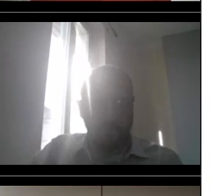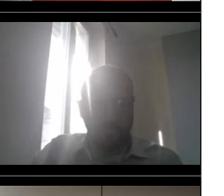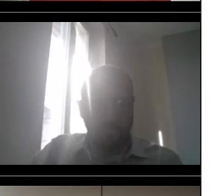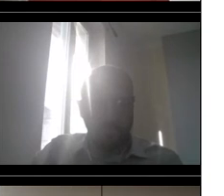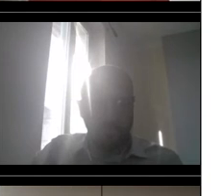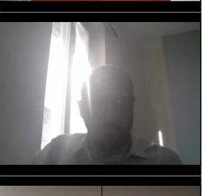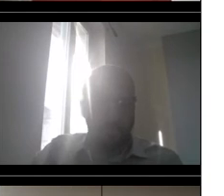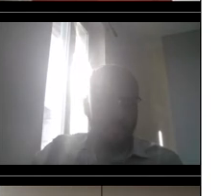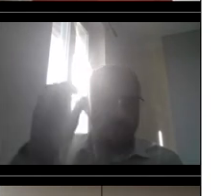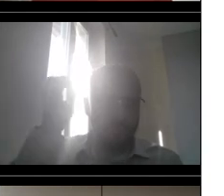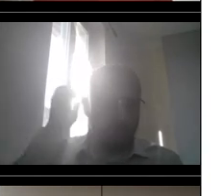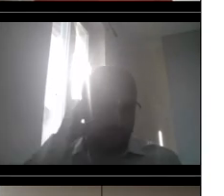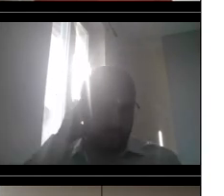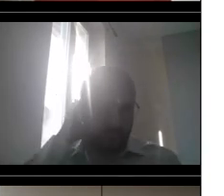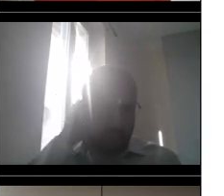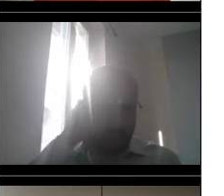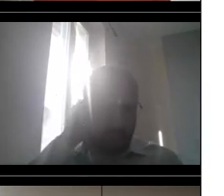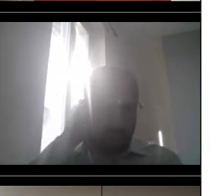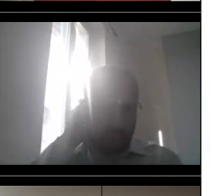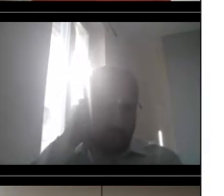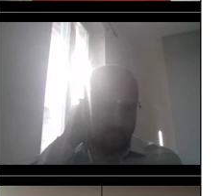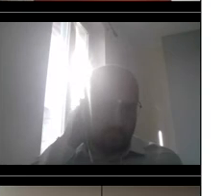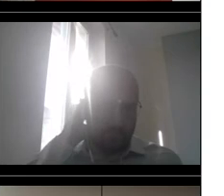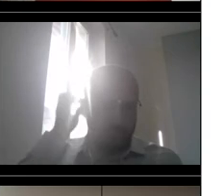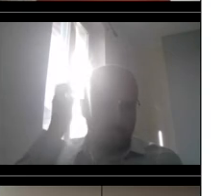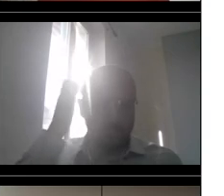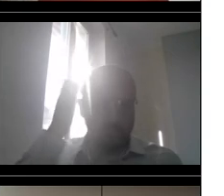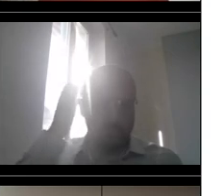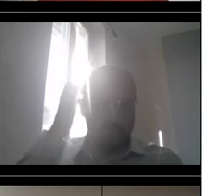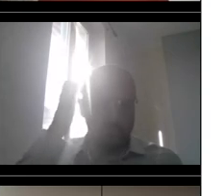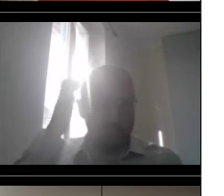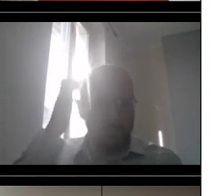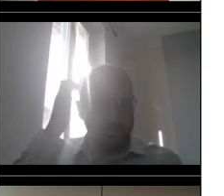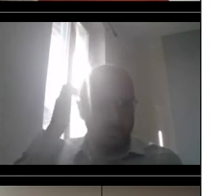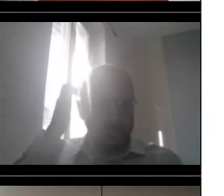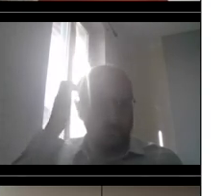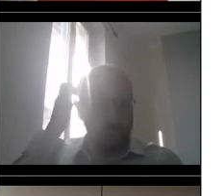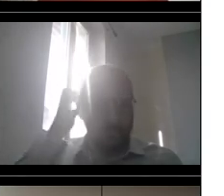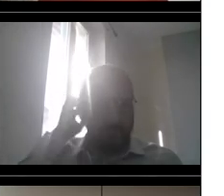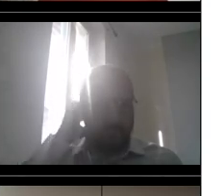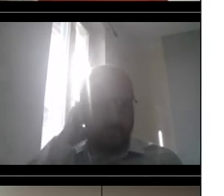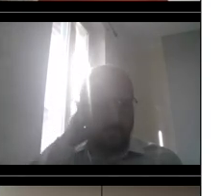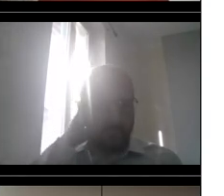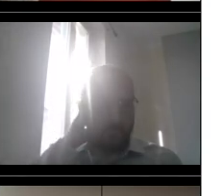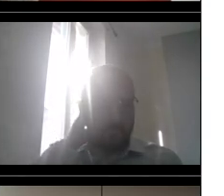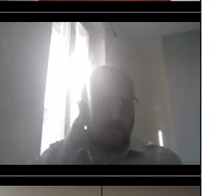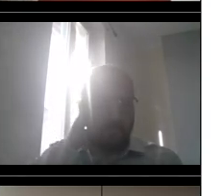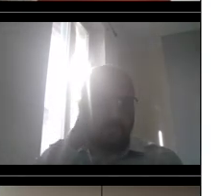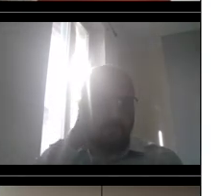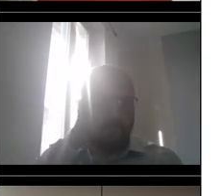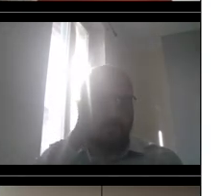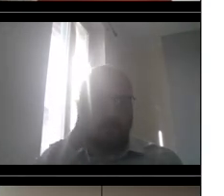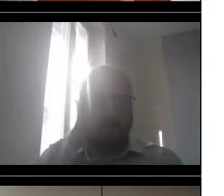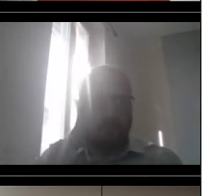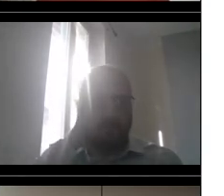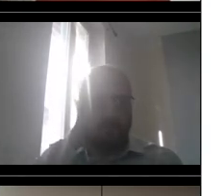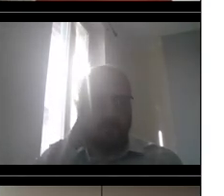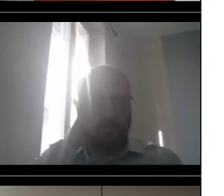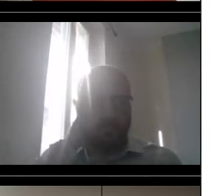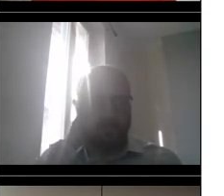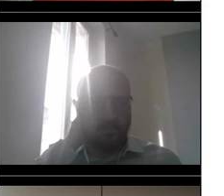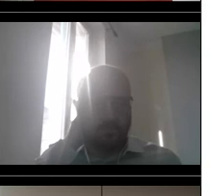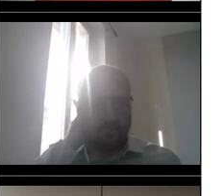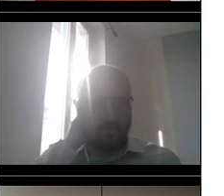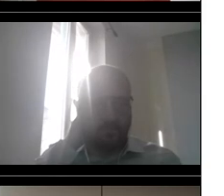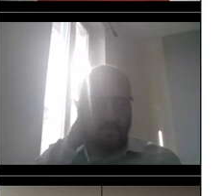les informations et les contextes des solutions, des systèmes industriels et des dispositifs biomédicaux. Pour finalement avoir